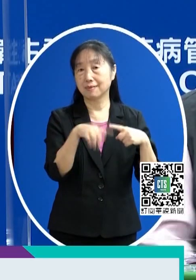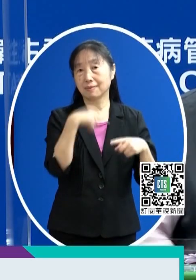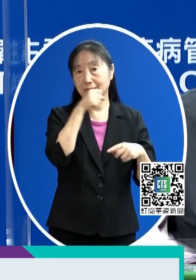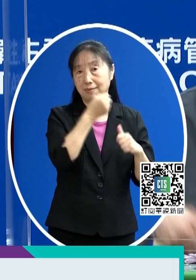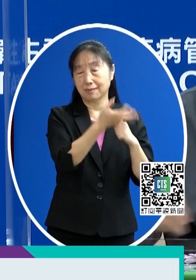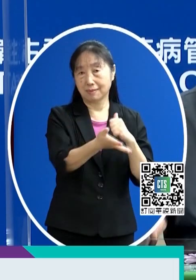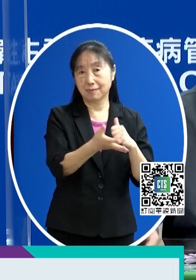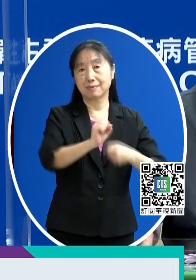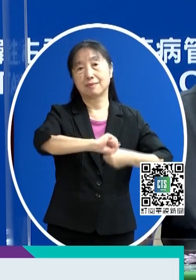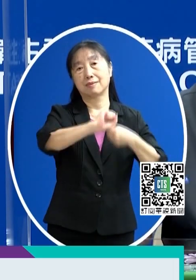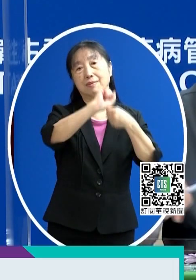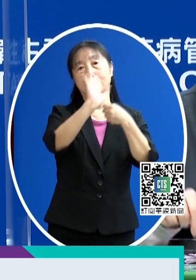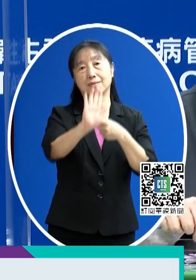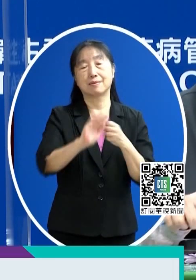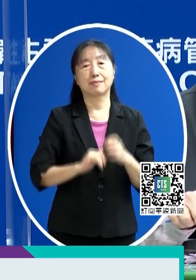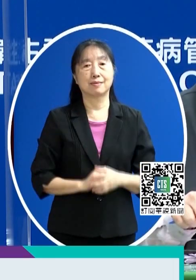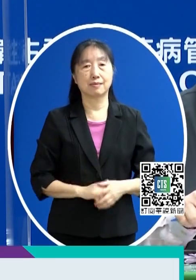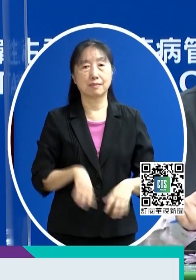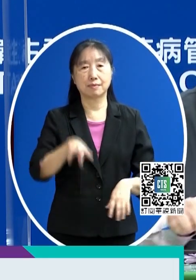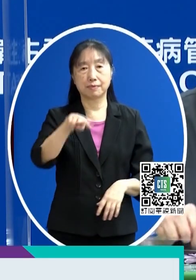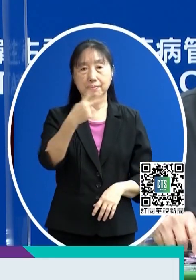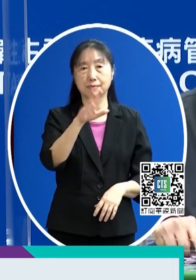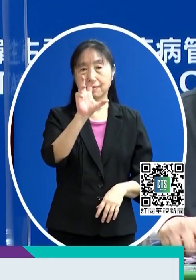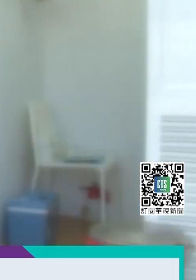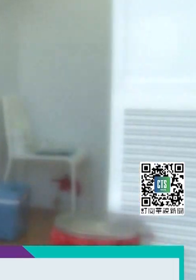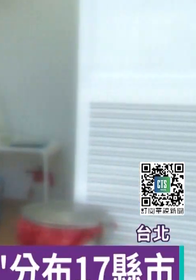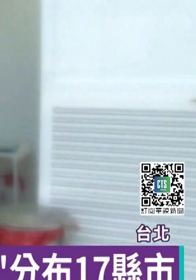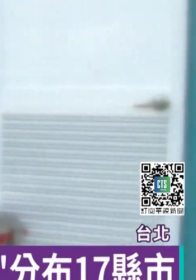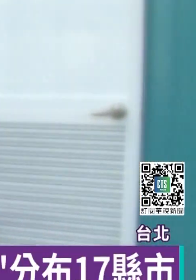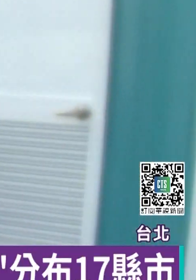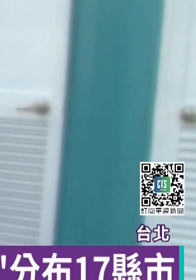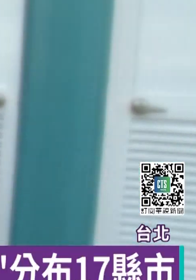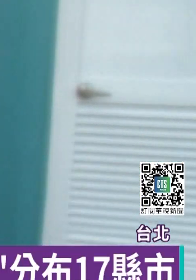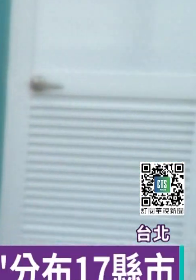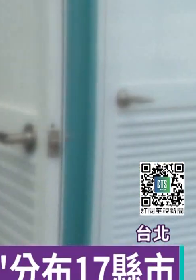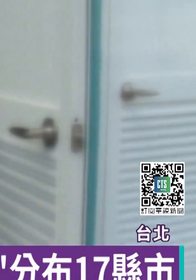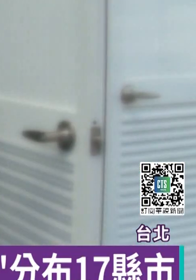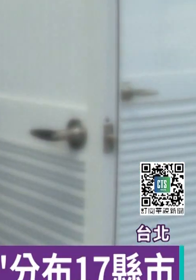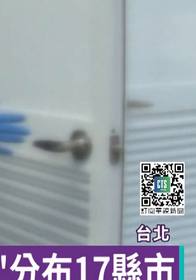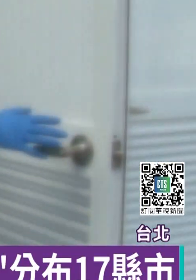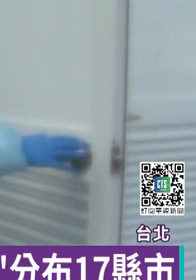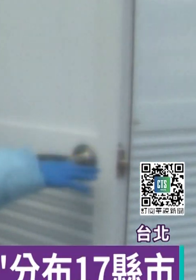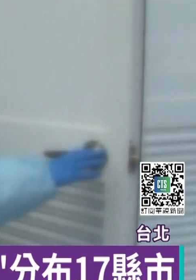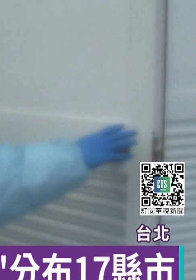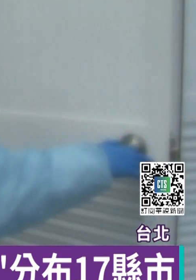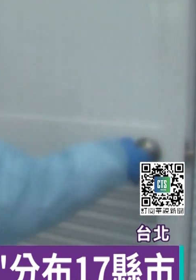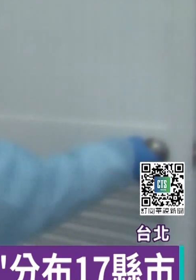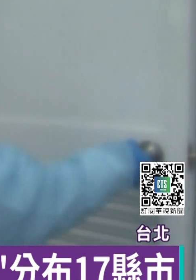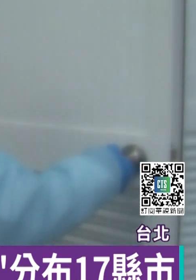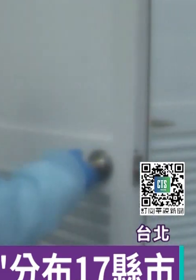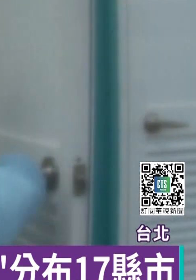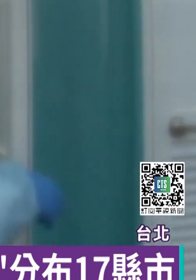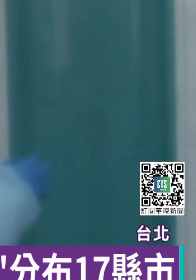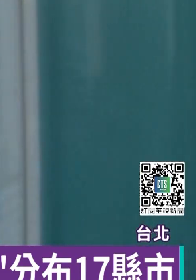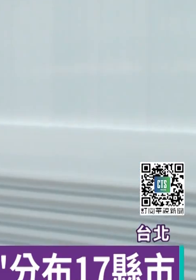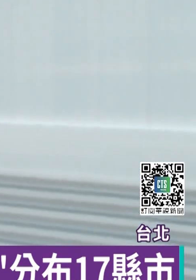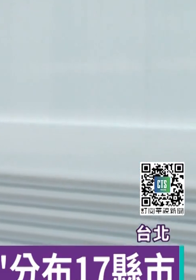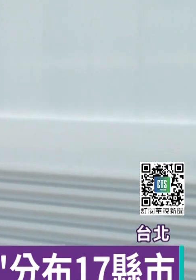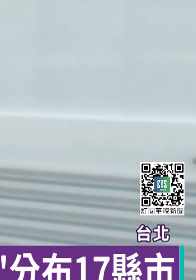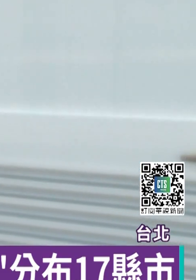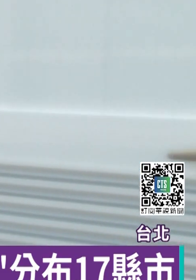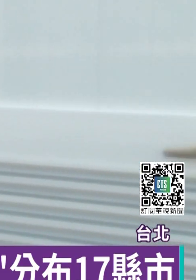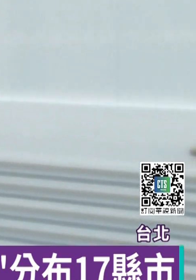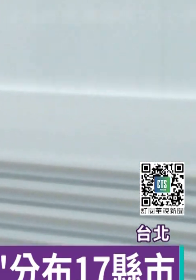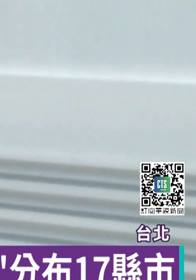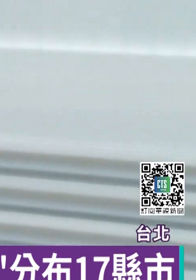的病例持续增加，那今天有281例。 本土确诊人数一天比一天多，清明连假才刚结束，这